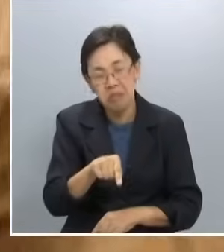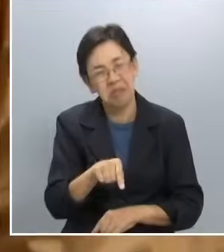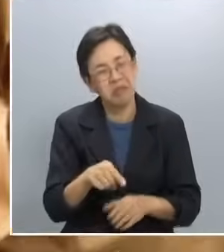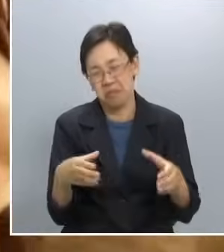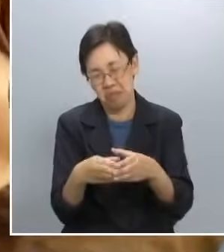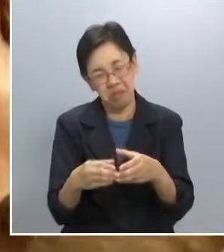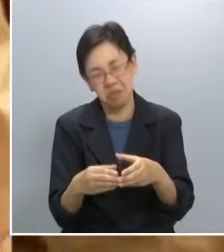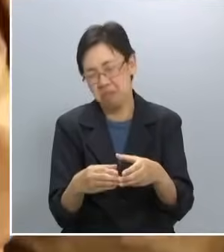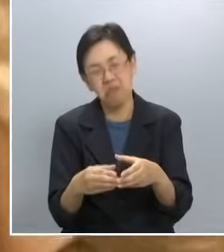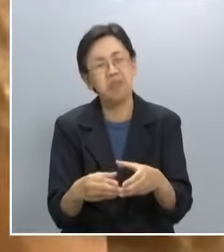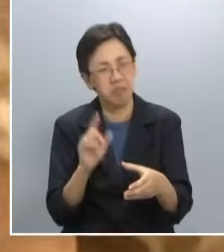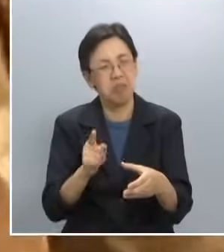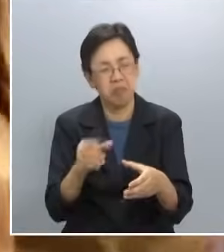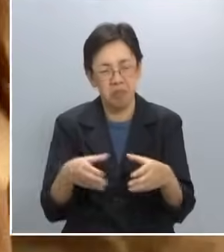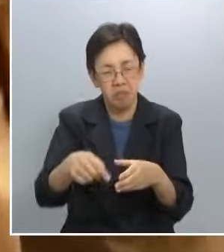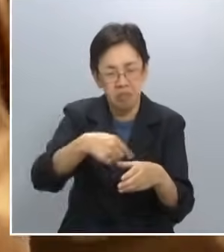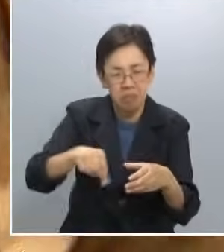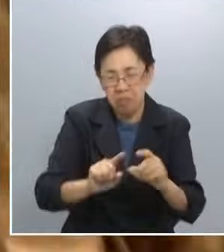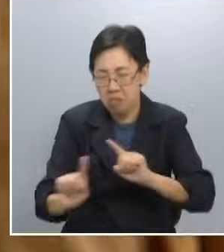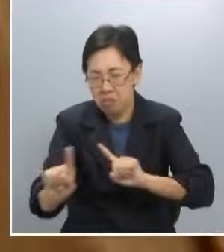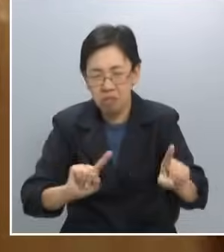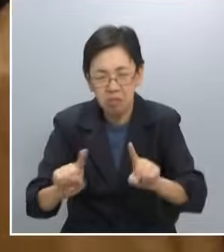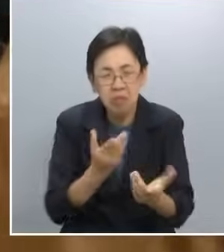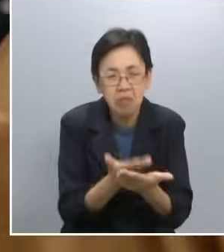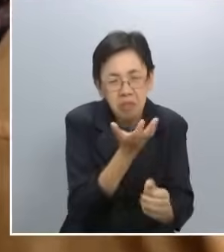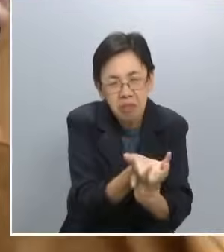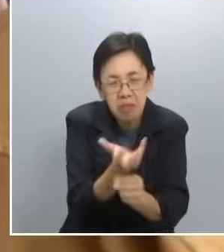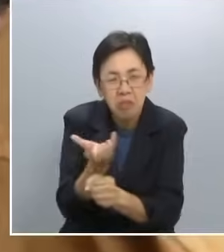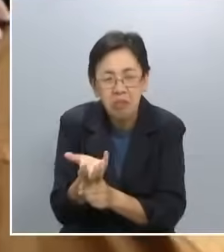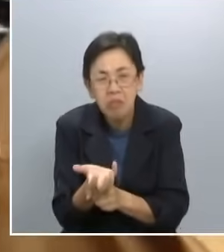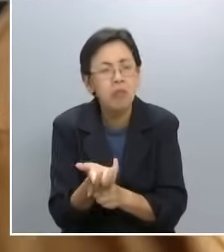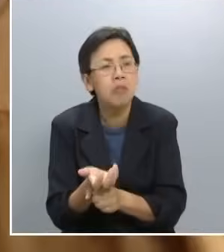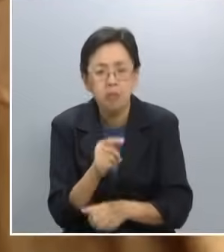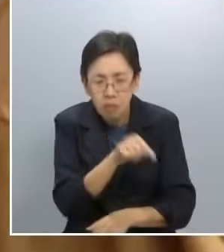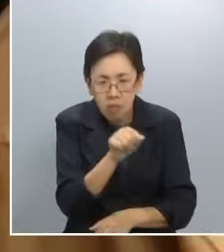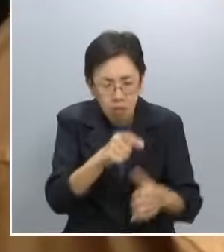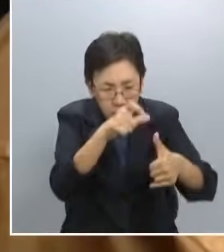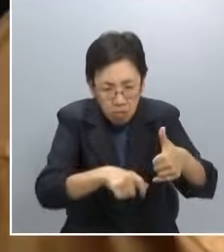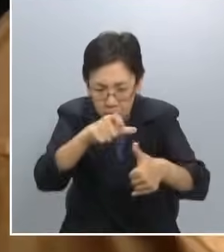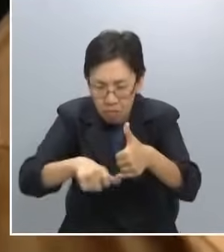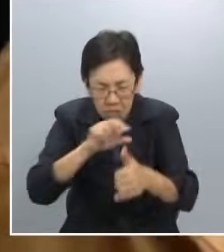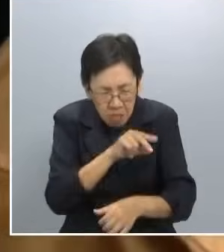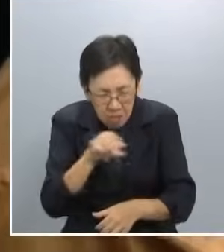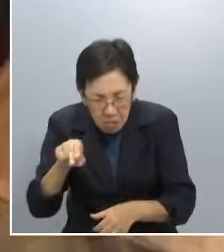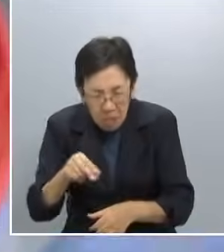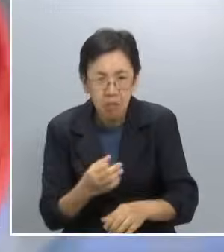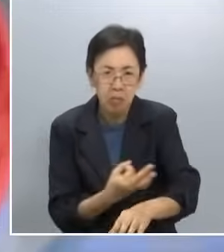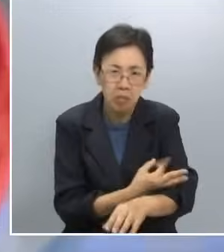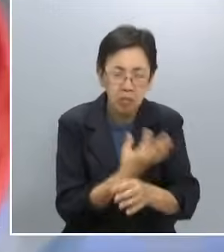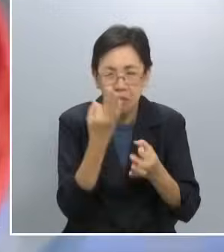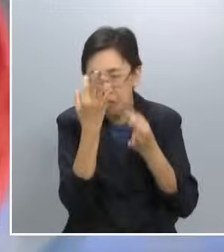ข่ายแล้วนะเป็นขบวนการข้ามชาติเลยนะเพราะว่าสตอรี่คล้ายๆกันลักษณะของบาดแผลชุดที่